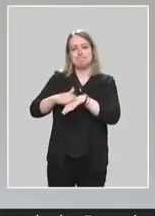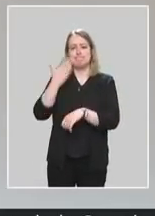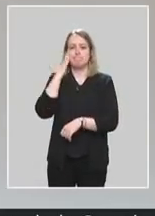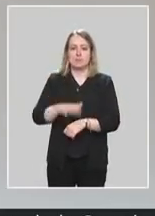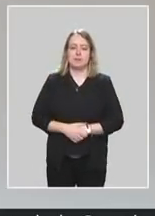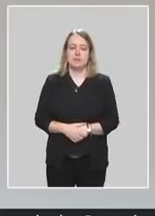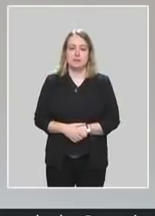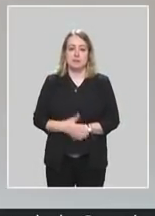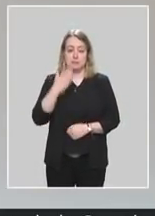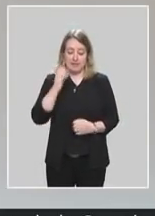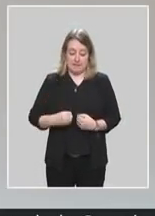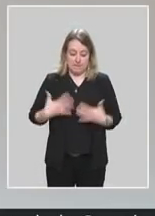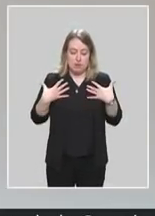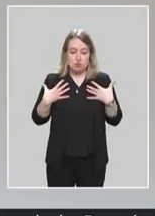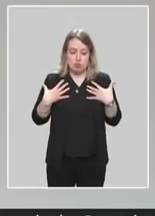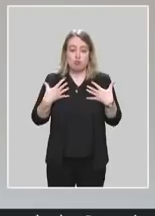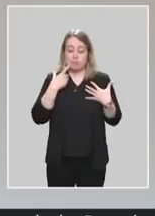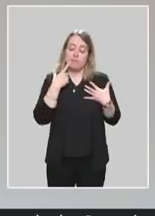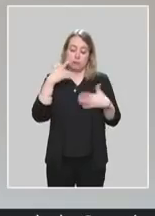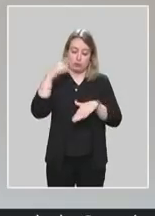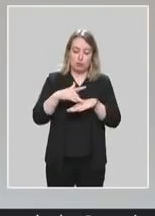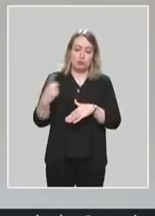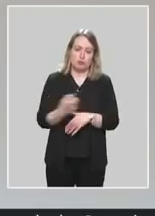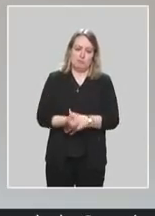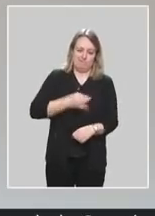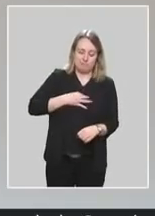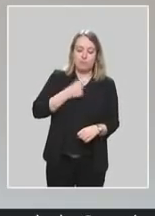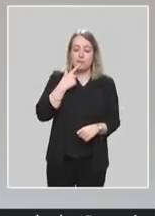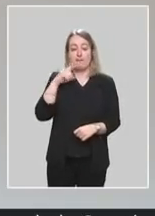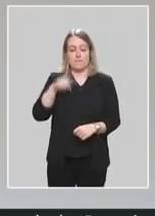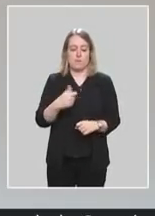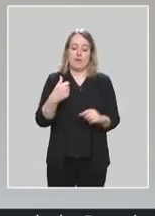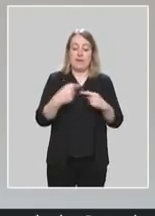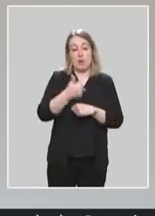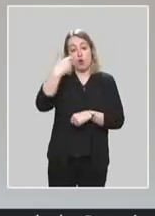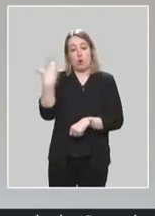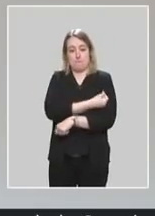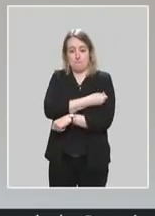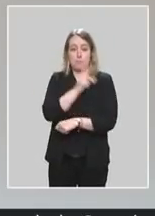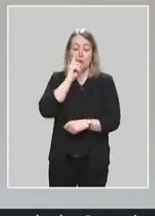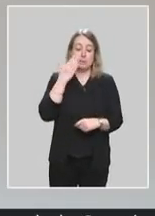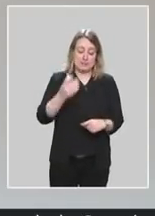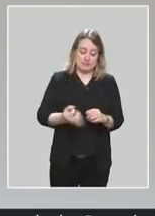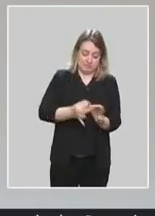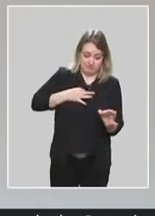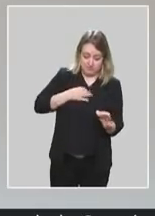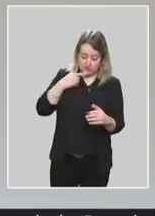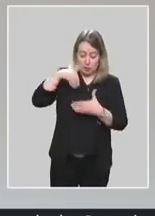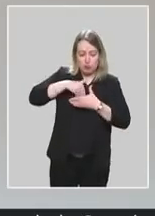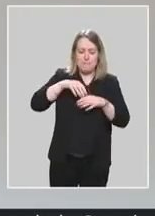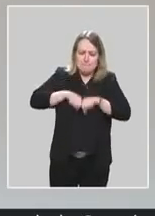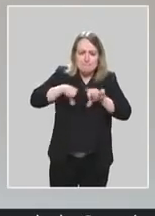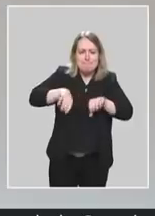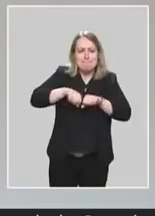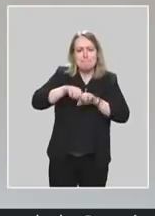infection correspond à une injection. Pourquoi? Parce que si vous avez été infecté, de la même manière, votre système immunitaire apprend à fabriquer